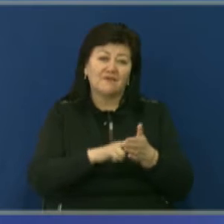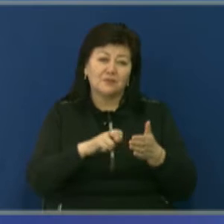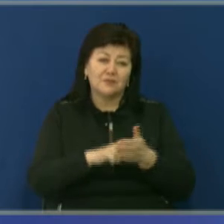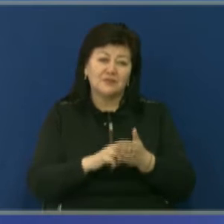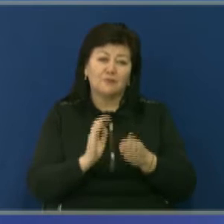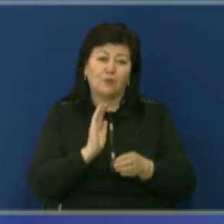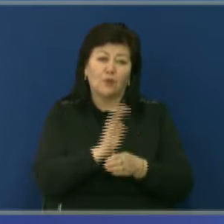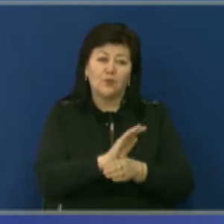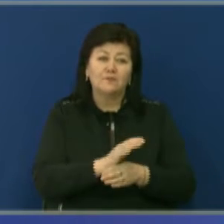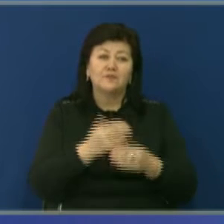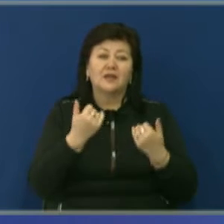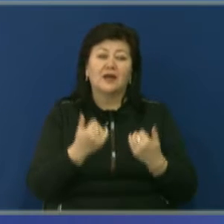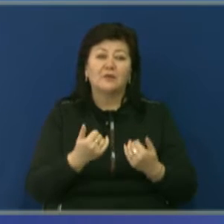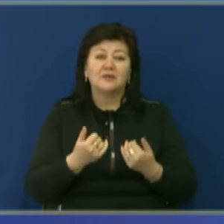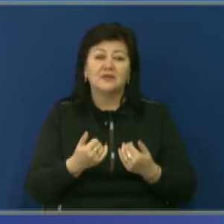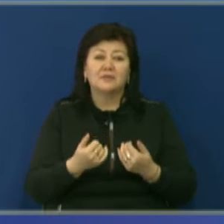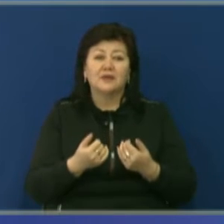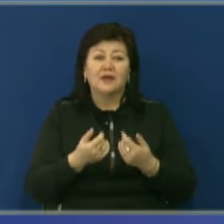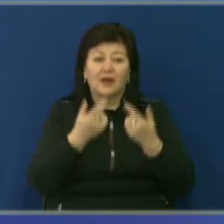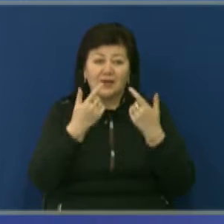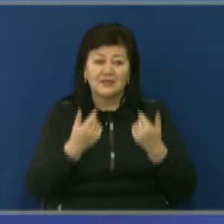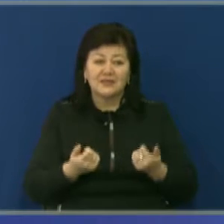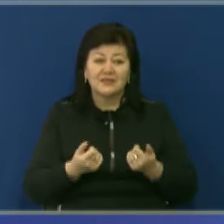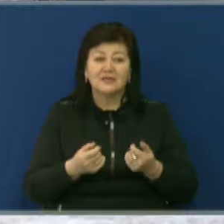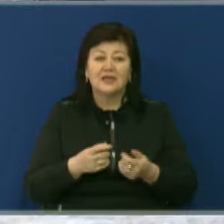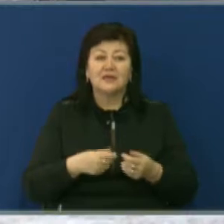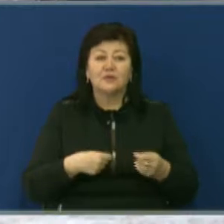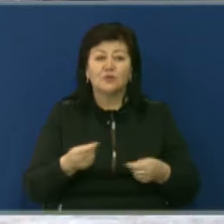Шығыс Қазақстан облыстық әкімдігінің өкілдері түсініктеме берді.